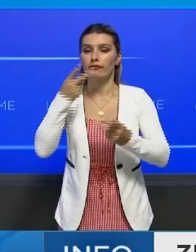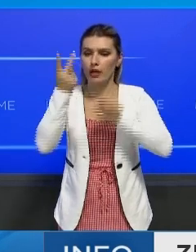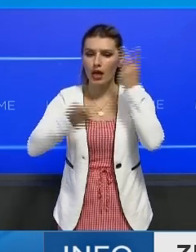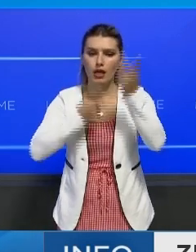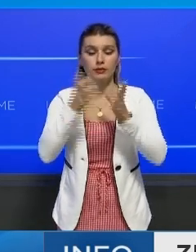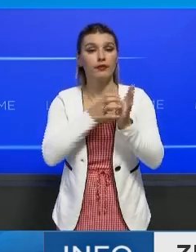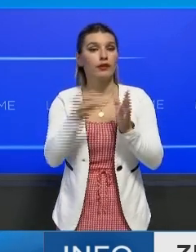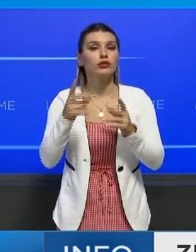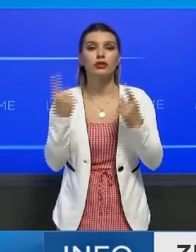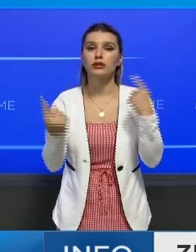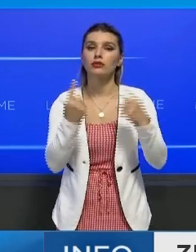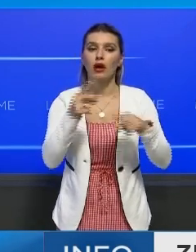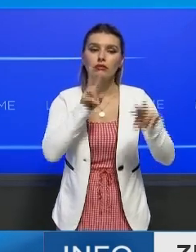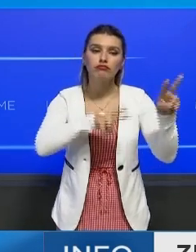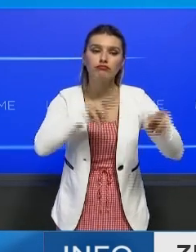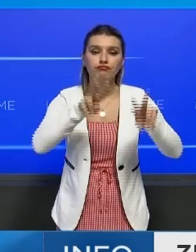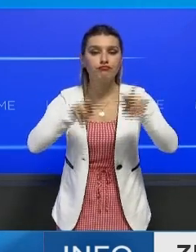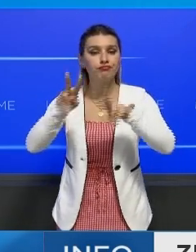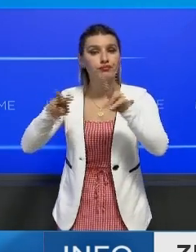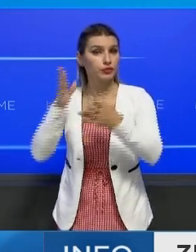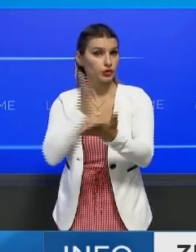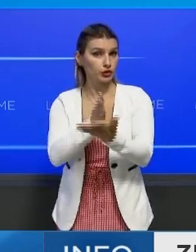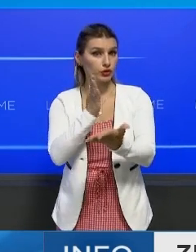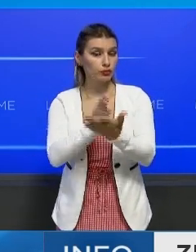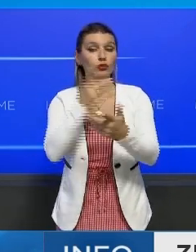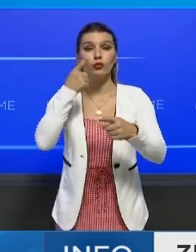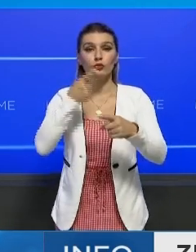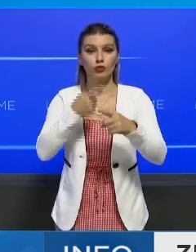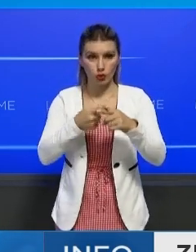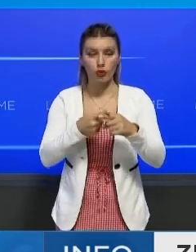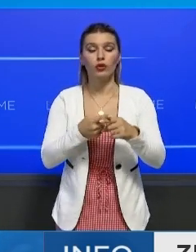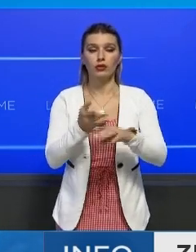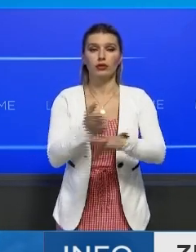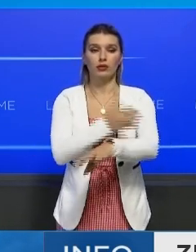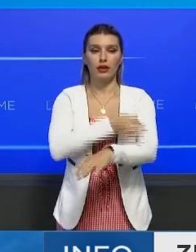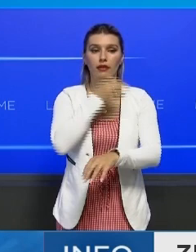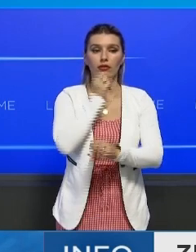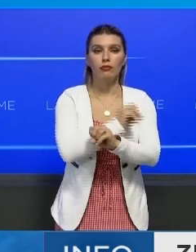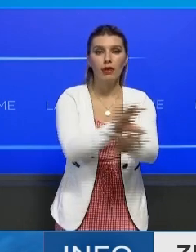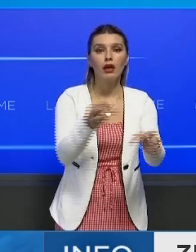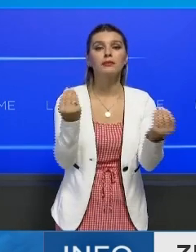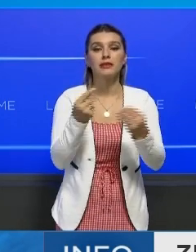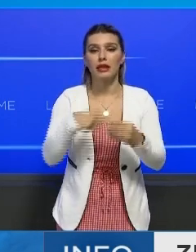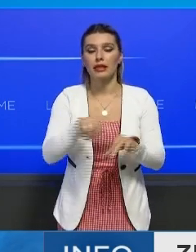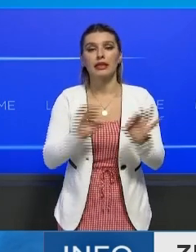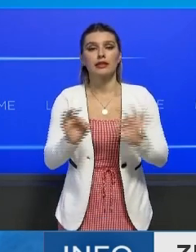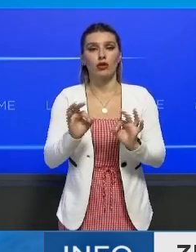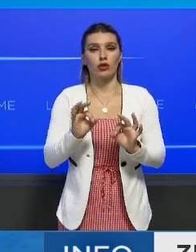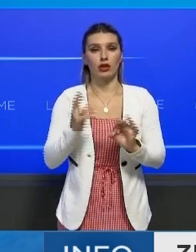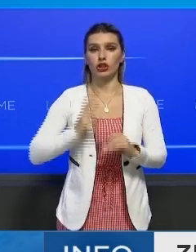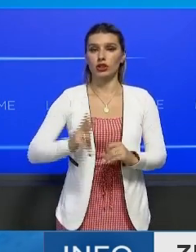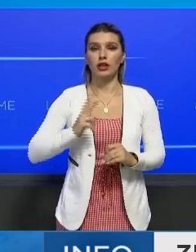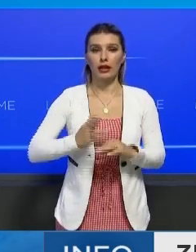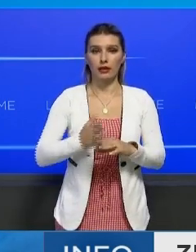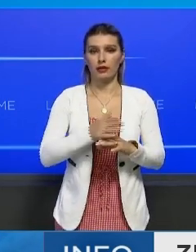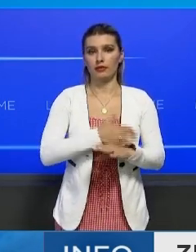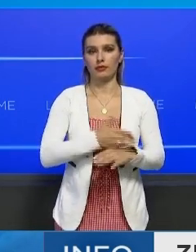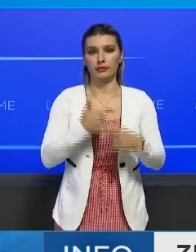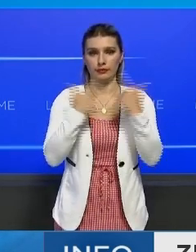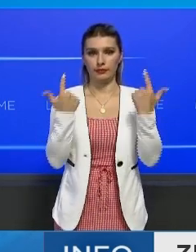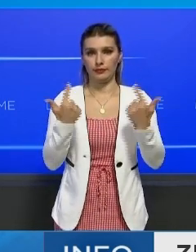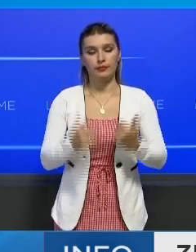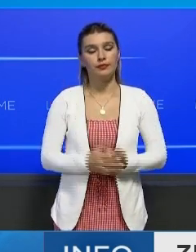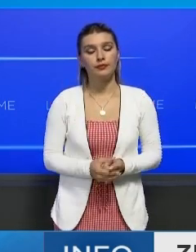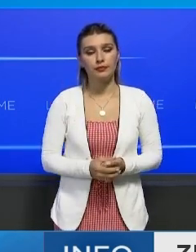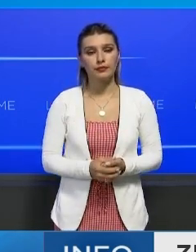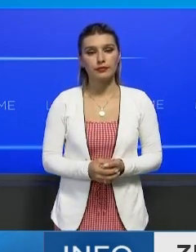e situatës dhe ka shqiksoj edhe planet e veprimit me qëllim të ofrimit të sigurisë publike në vazhdimsi. Po